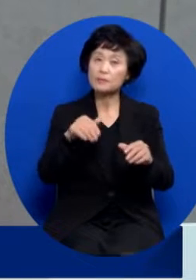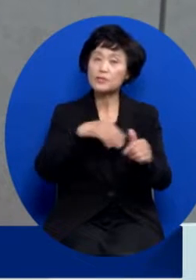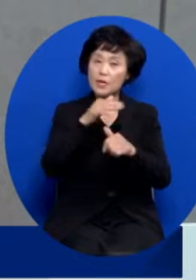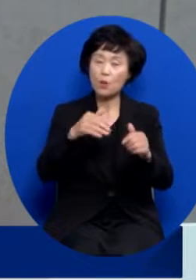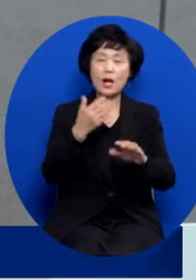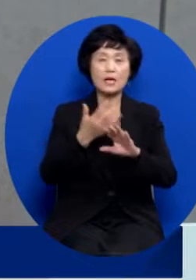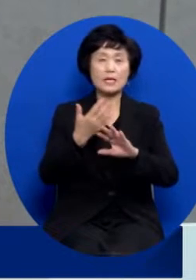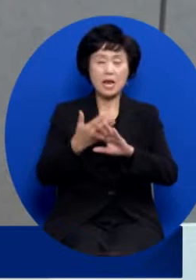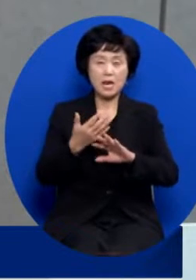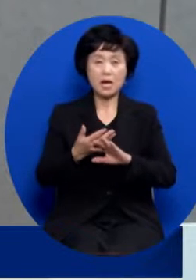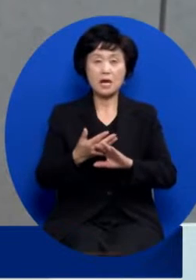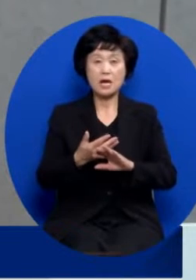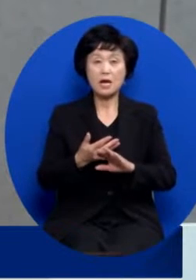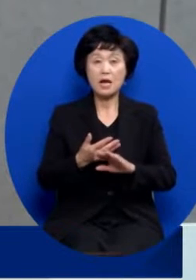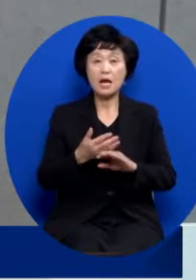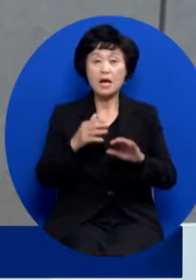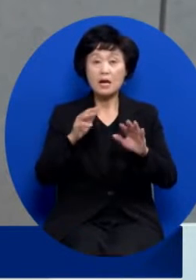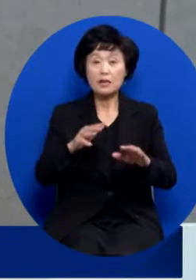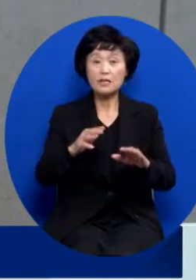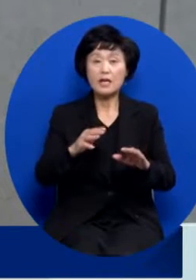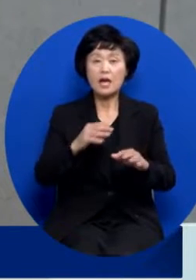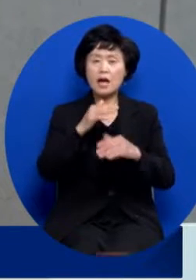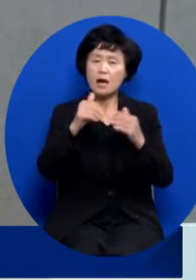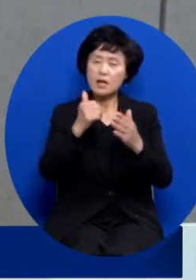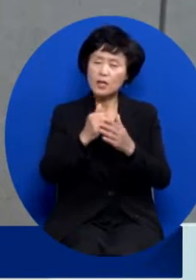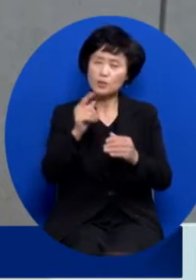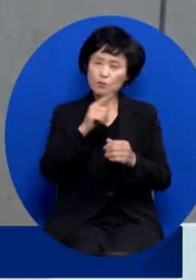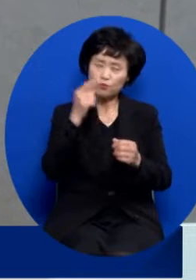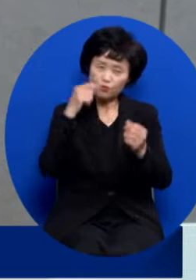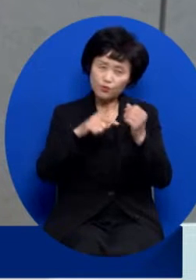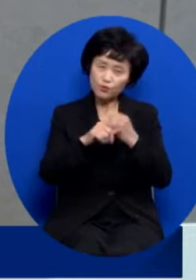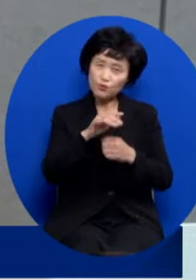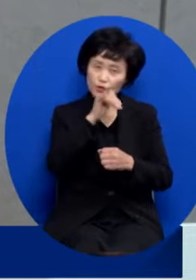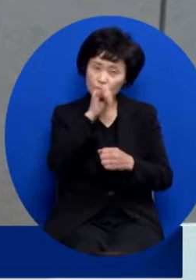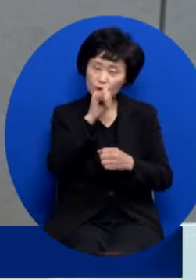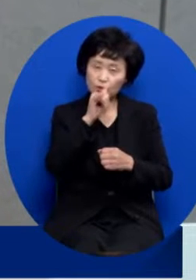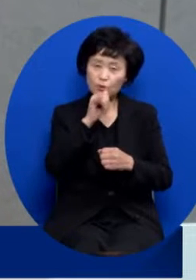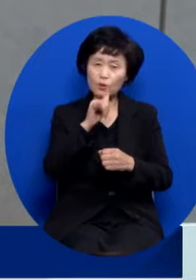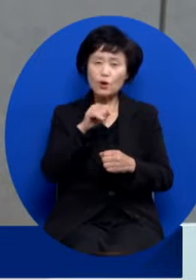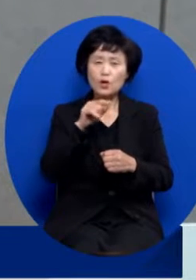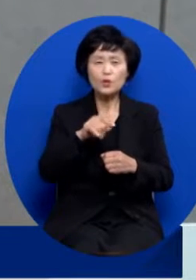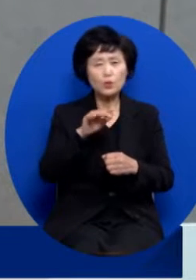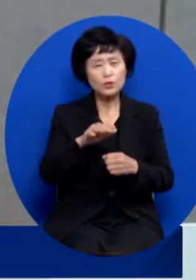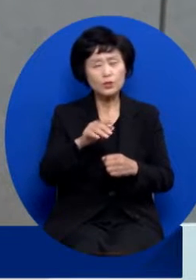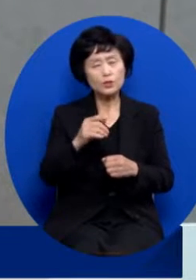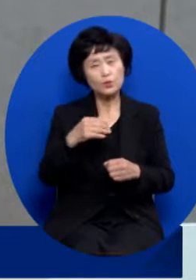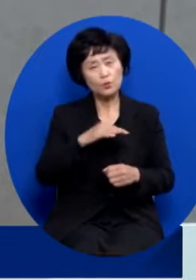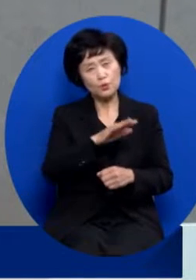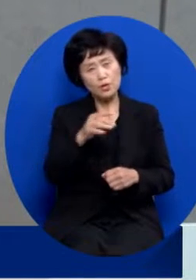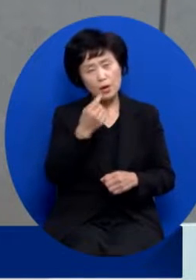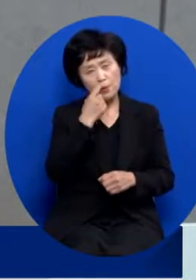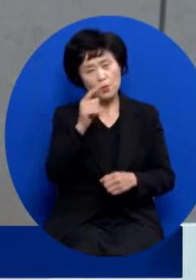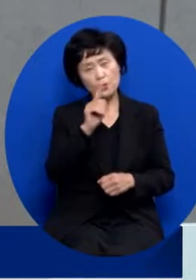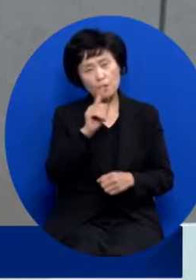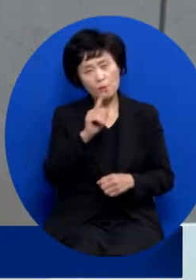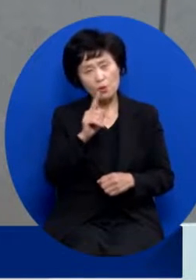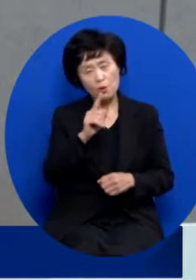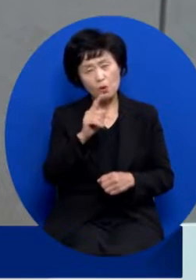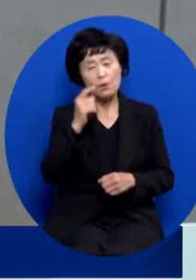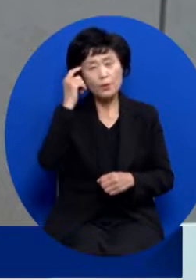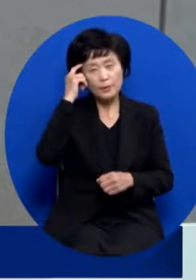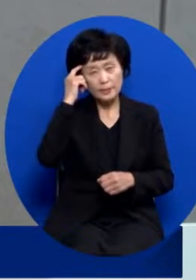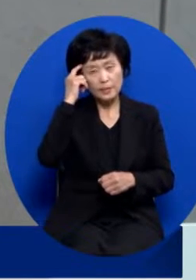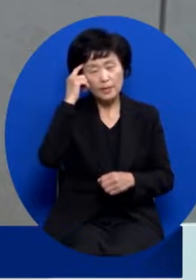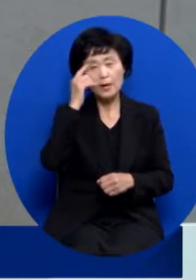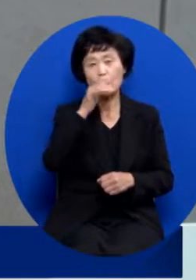오늘의 현장도 보고 있는 상황에서 하나님 어떤 뜻을 가지고 우리는 이곳에서 무엇을 배워야 되나 이제 그런